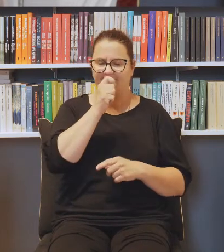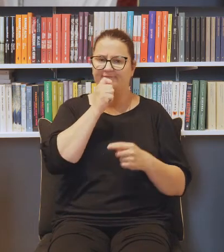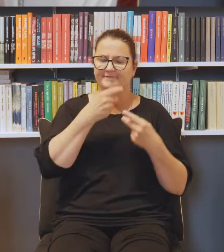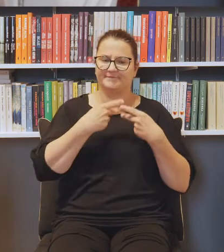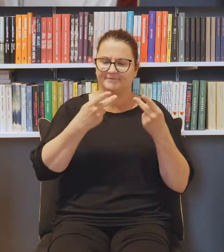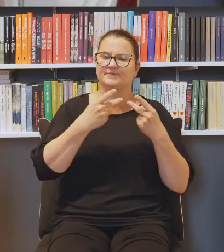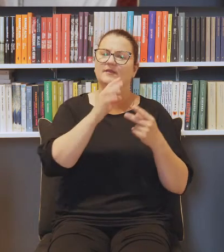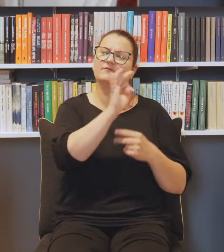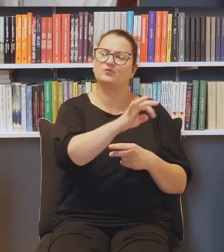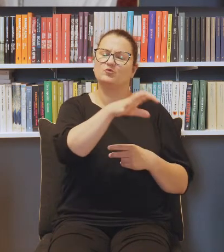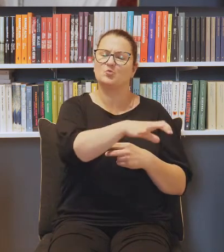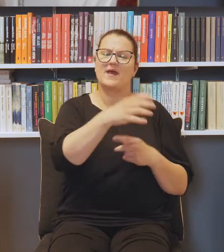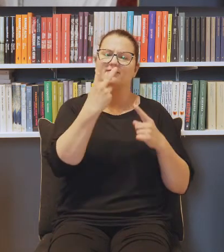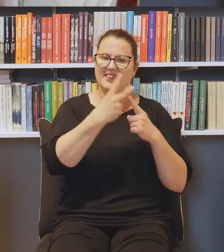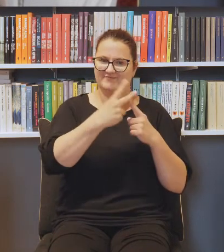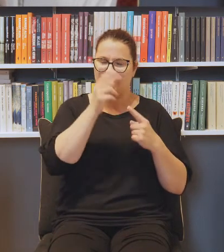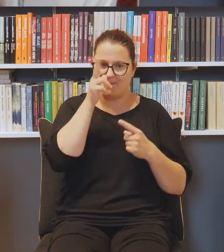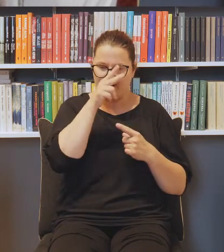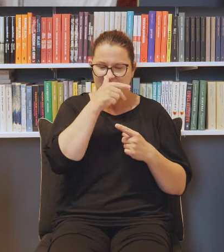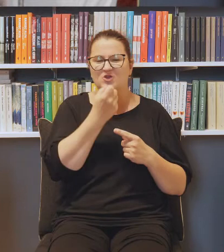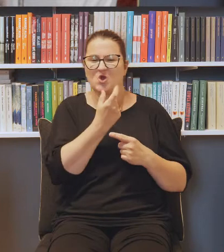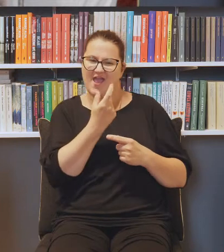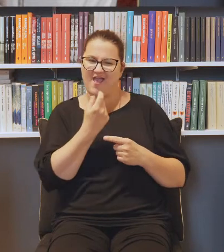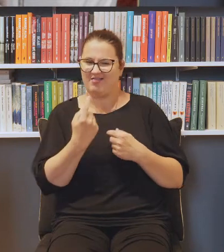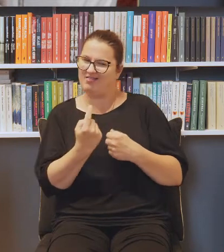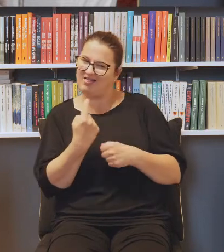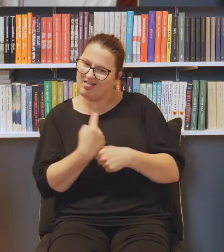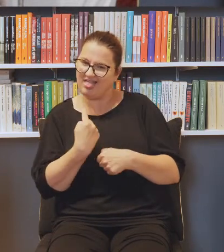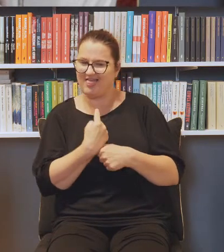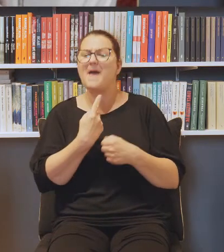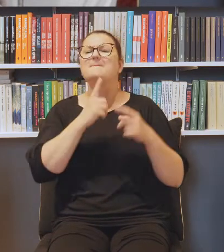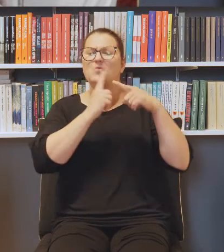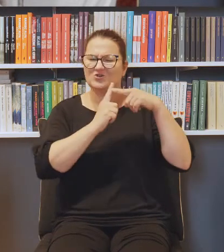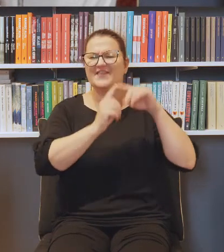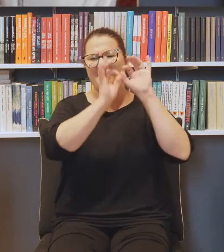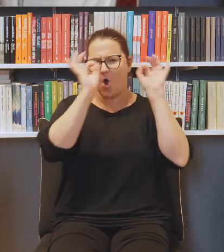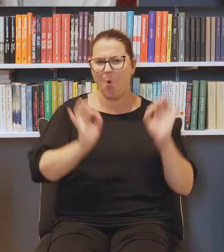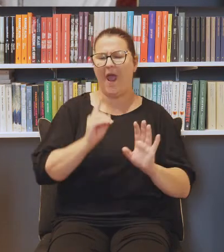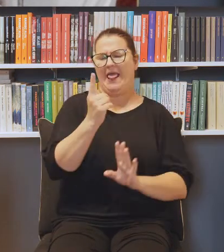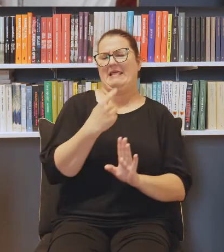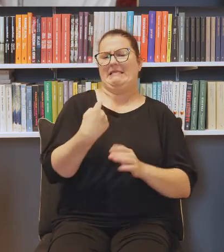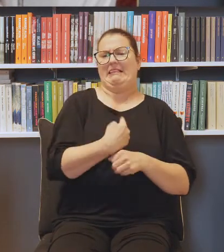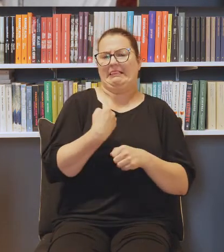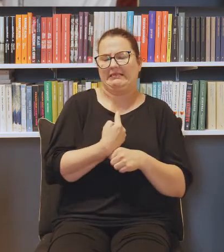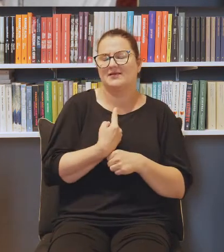TV takiego napisała taką trochę kąśliwą recenzję. Generalnie pozytywną, ale wspomniała, że ja tam właśnie